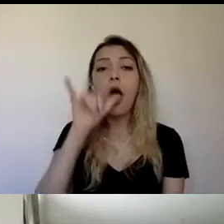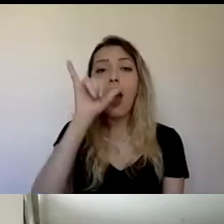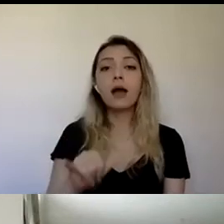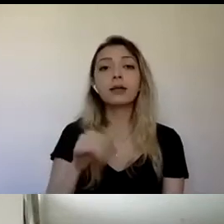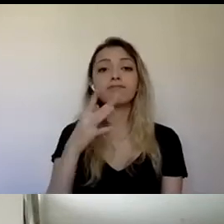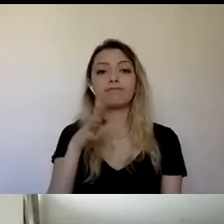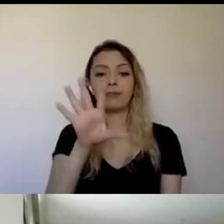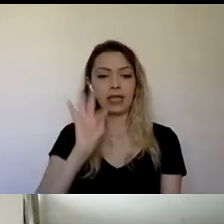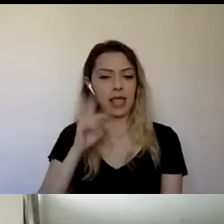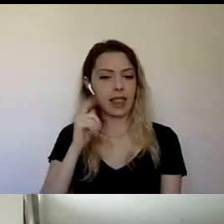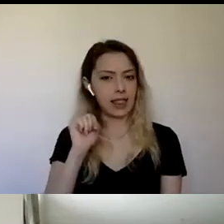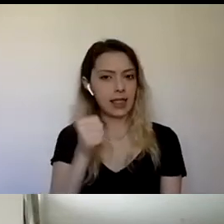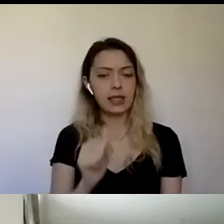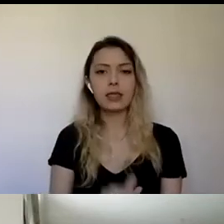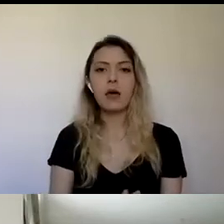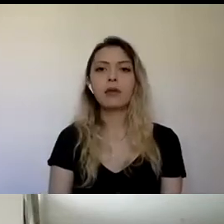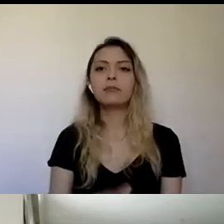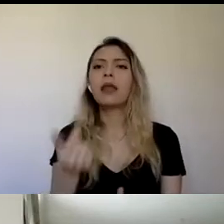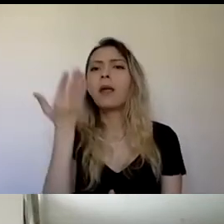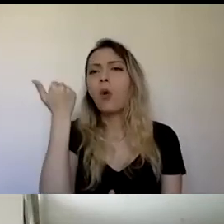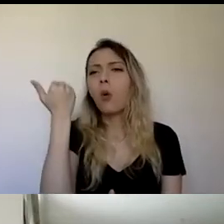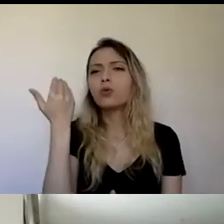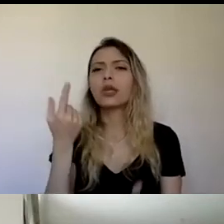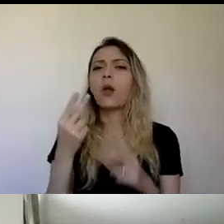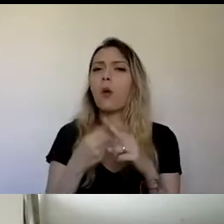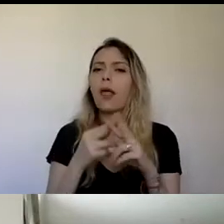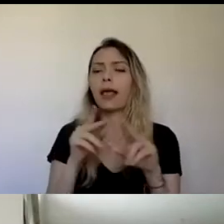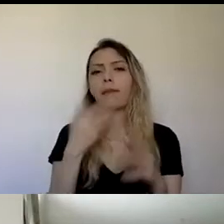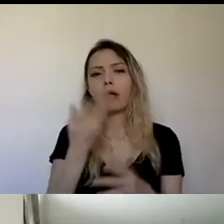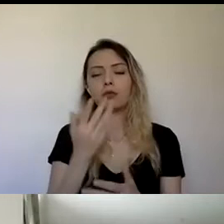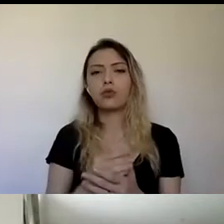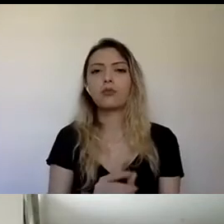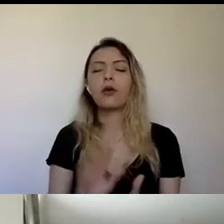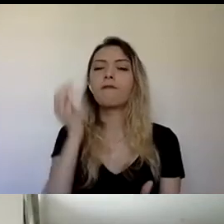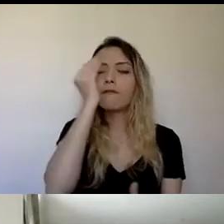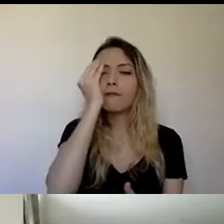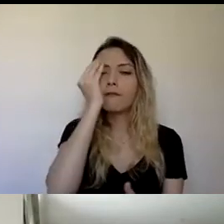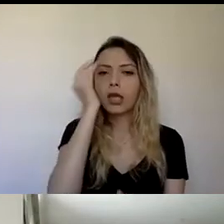önceki örnekten bahsederek ilerleyebilirim. Yoksulluk üzerinden.